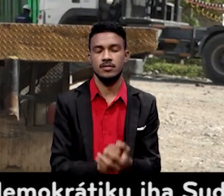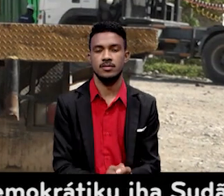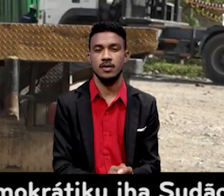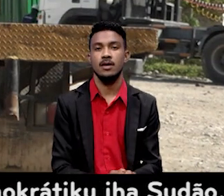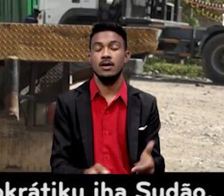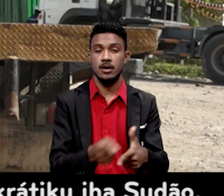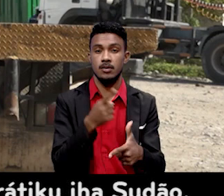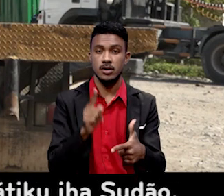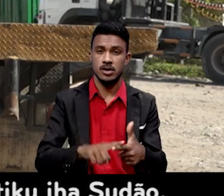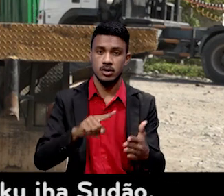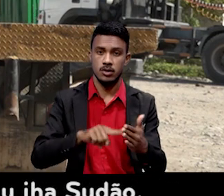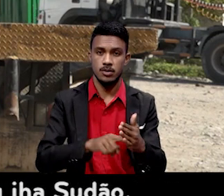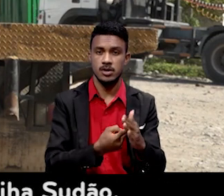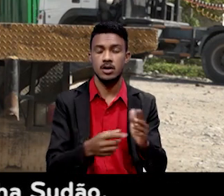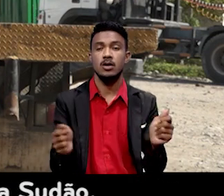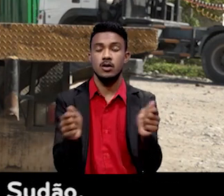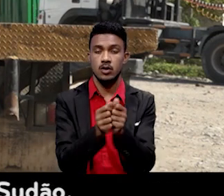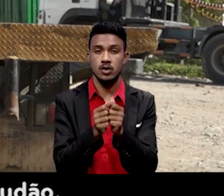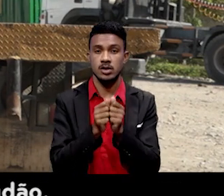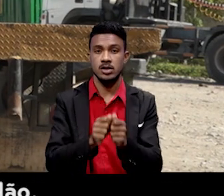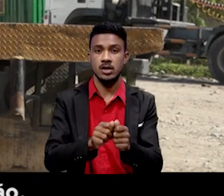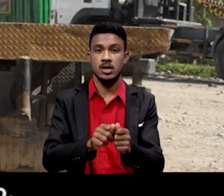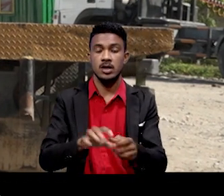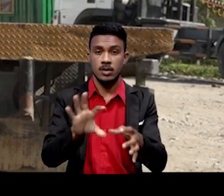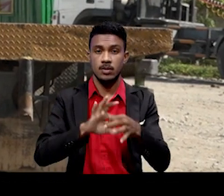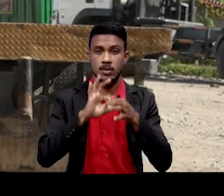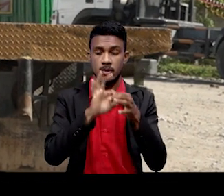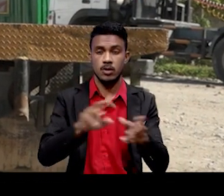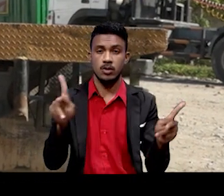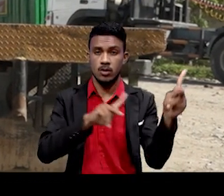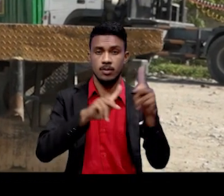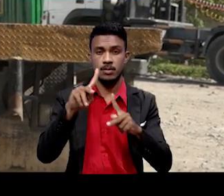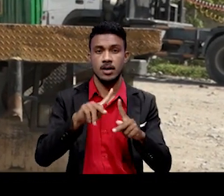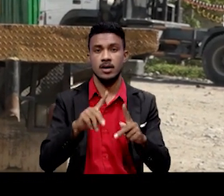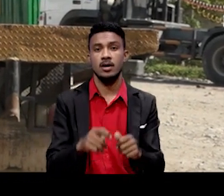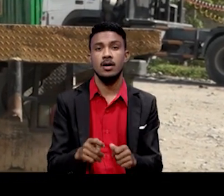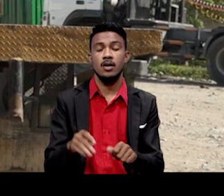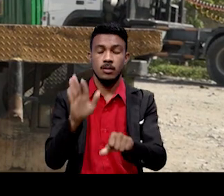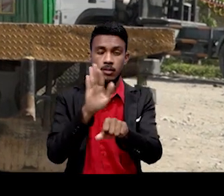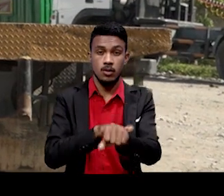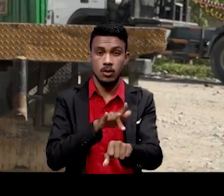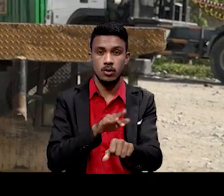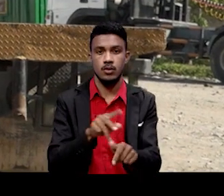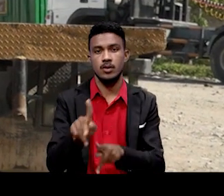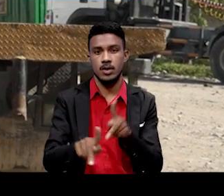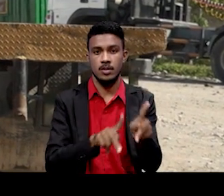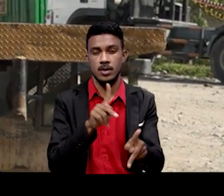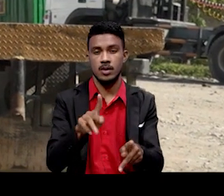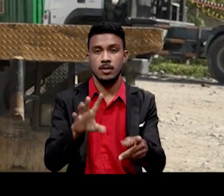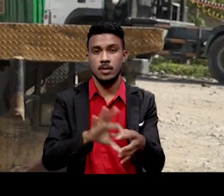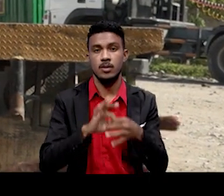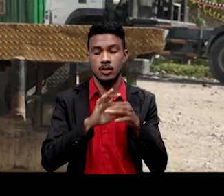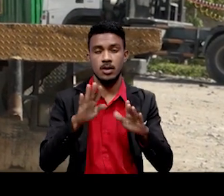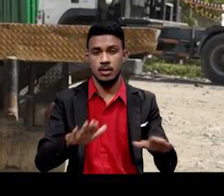Depois komesa hosi ekipa kompanya ne rasik, orienta nini abe. Tabar sir